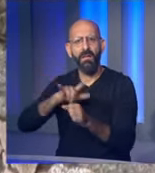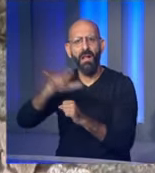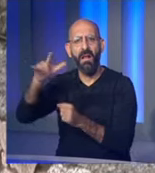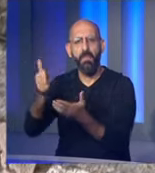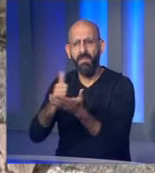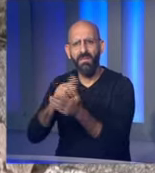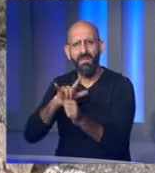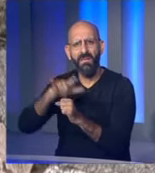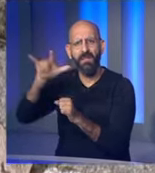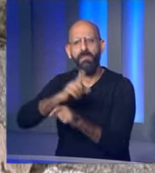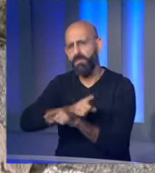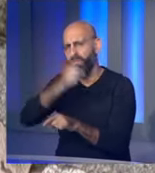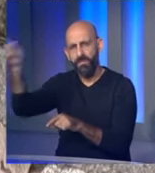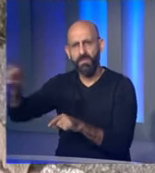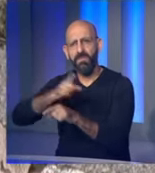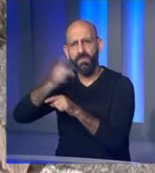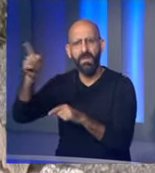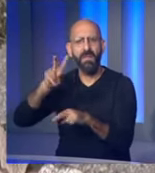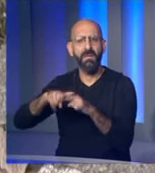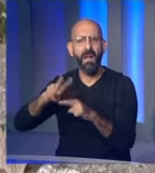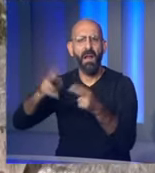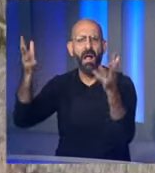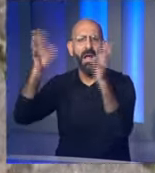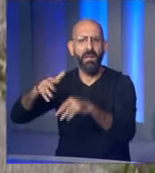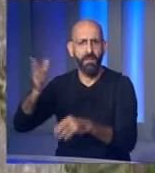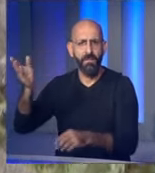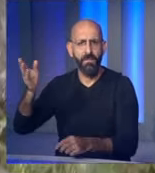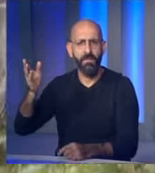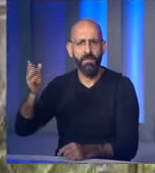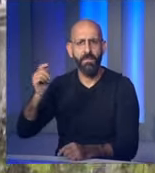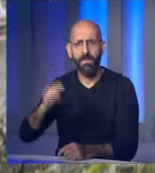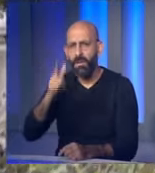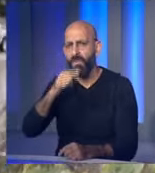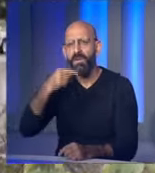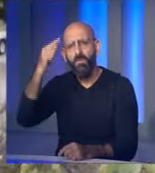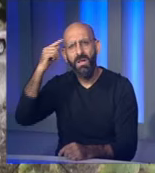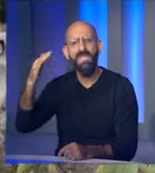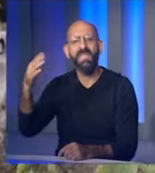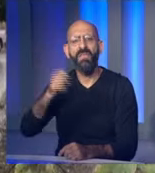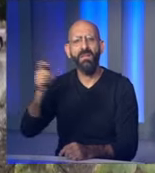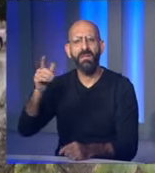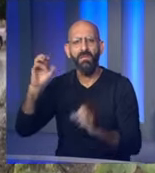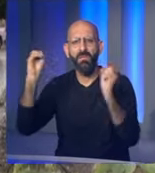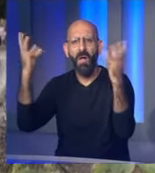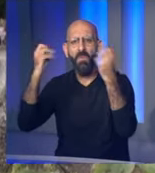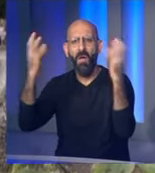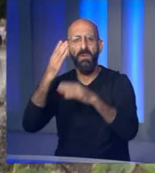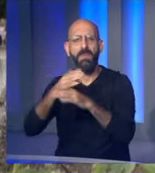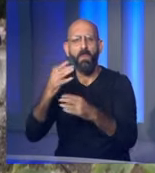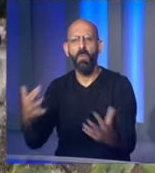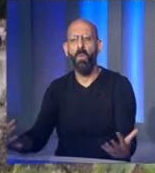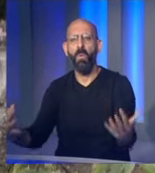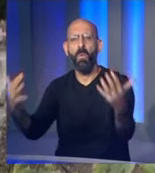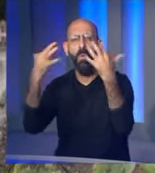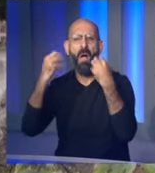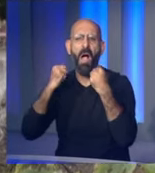كرمئيل كما سجلت عمليه مطارده لطائره مسيره من قبل مروحيات عسكريه في اجواء صفد في الجليل اضافه الى عبور سرب